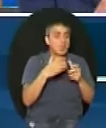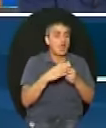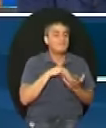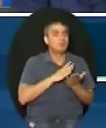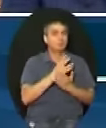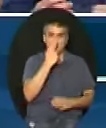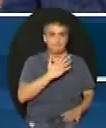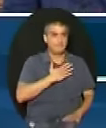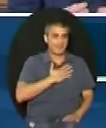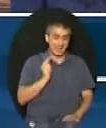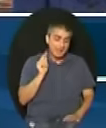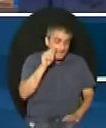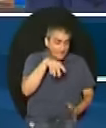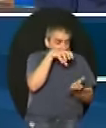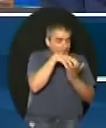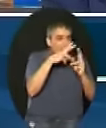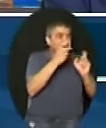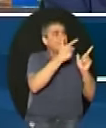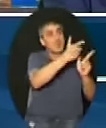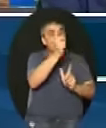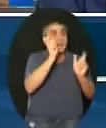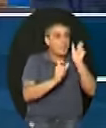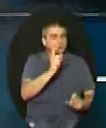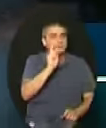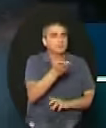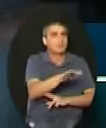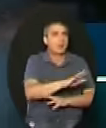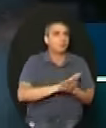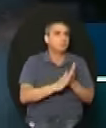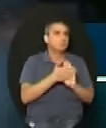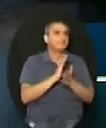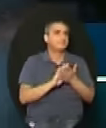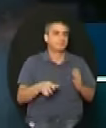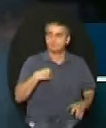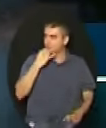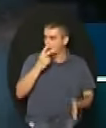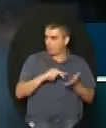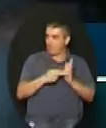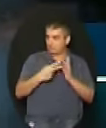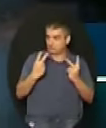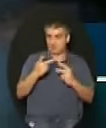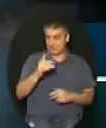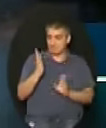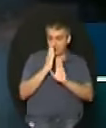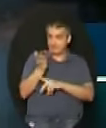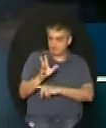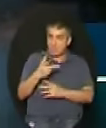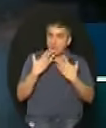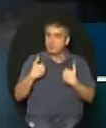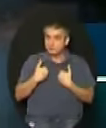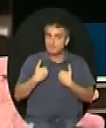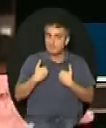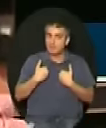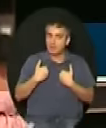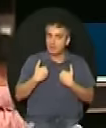המוסרית בעיניי, שבאים לליבה של עיר ויורים באנשים, צריכים למות. שאלה אסטרטגית, האם מחבל מת יכול לספר לנו?